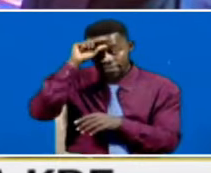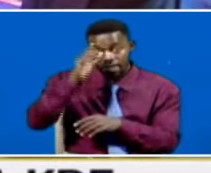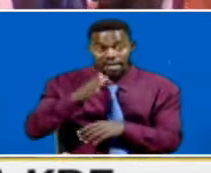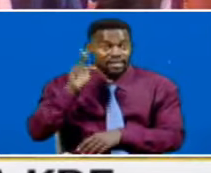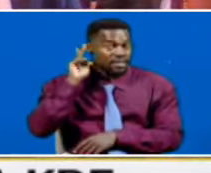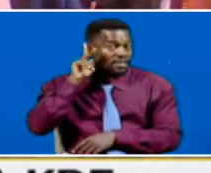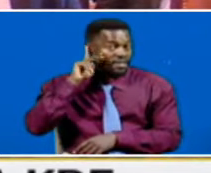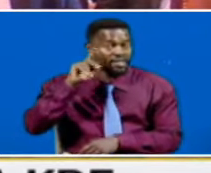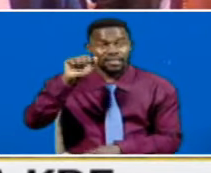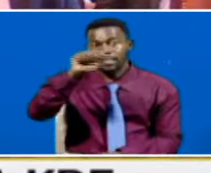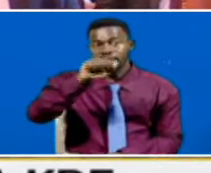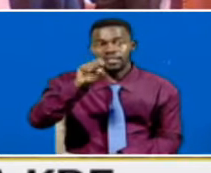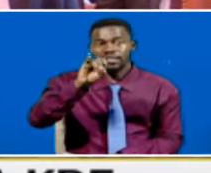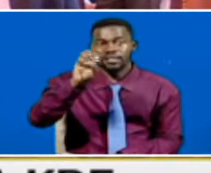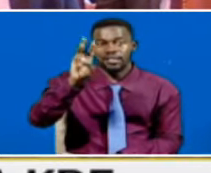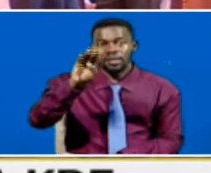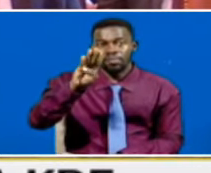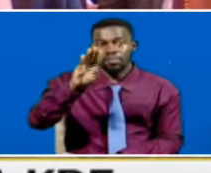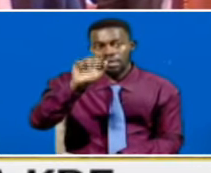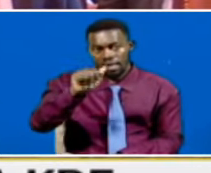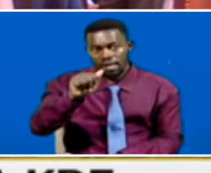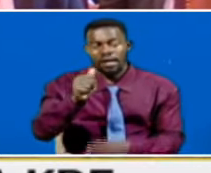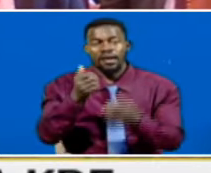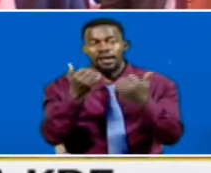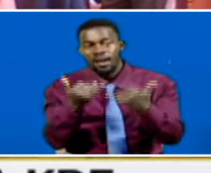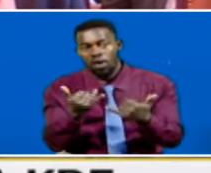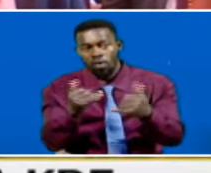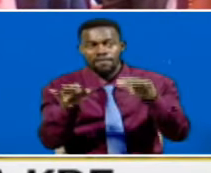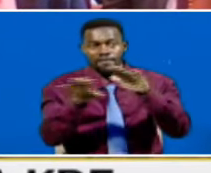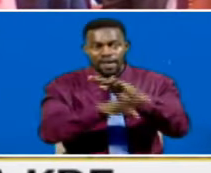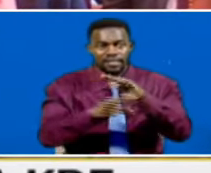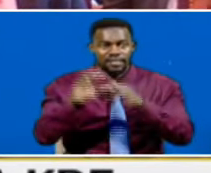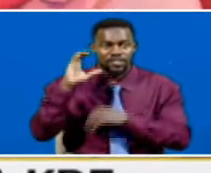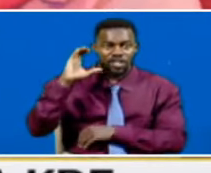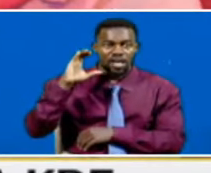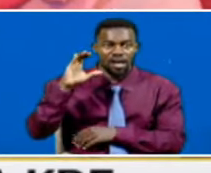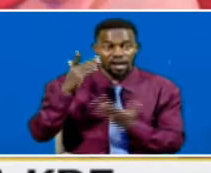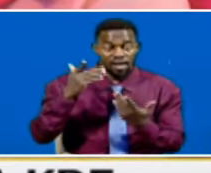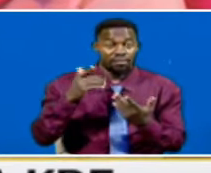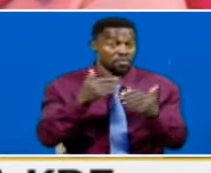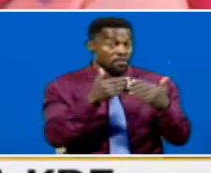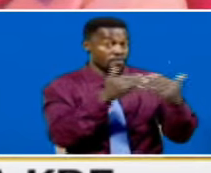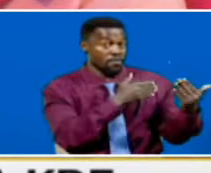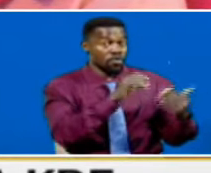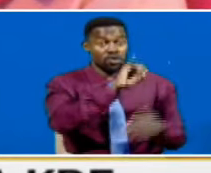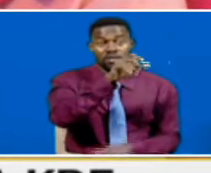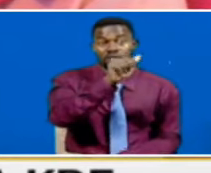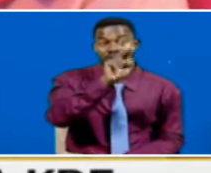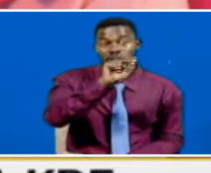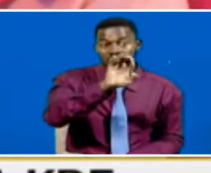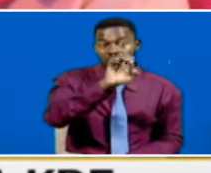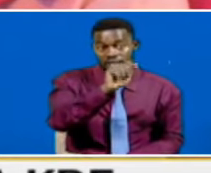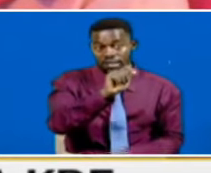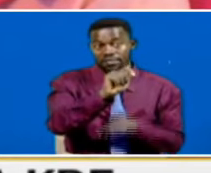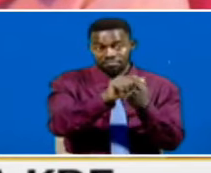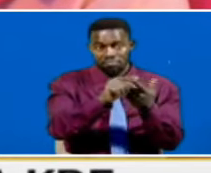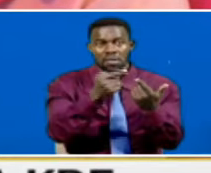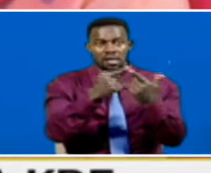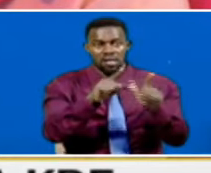Arati amechukua nafasi ya aliyekuwa naibu mwenyekiti Janet Ongera aliyejiuzulu kutoka chama hicho